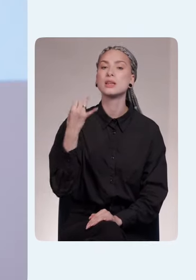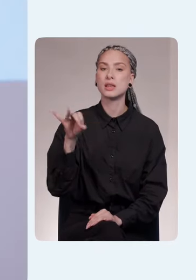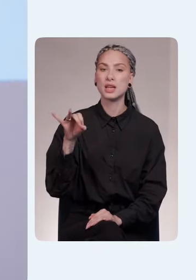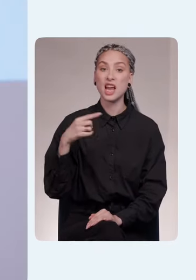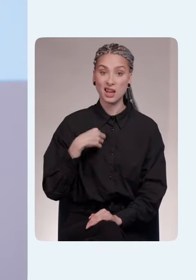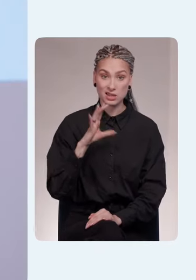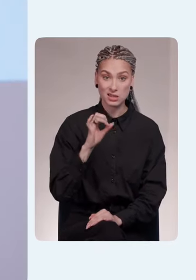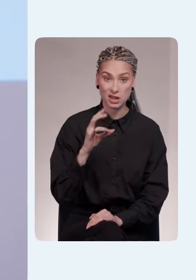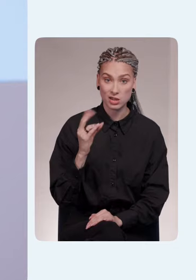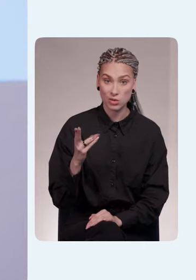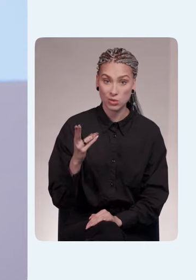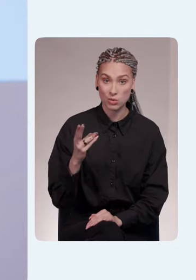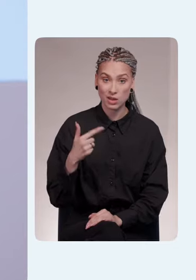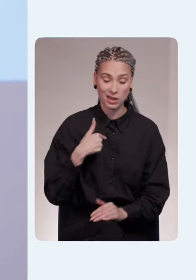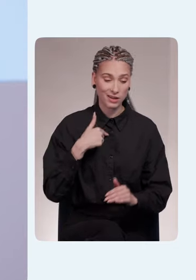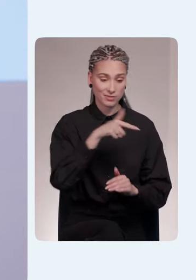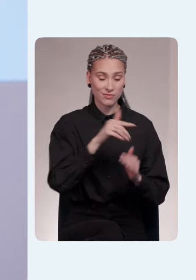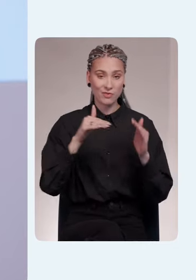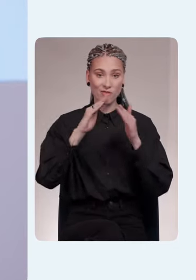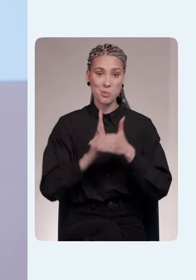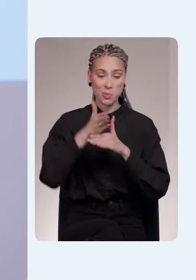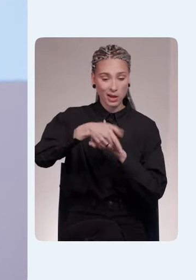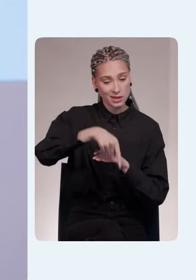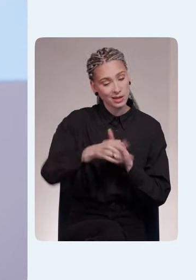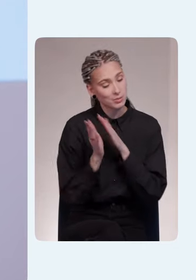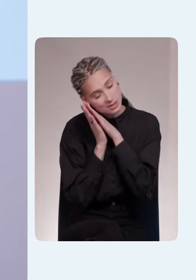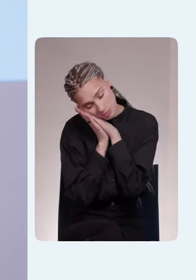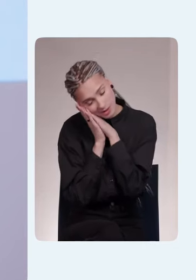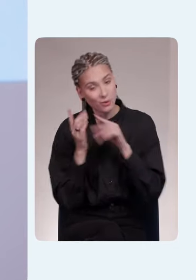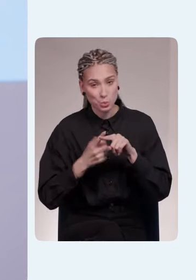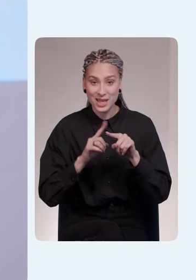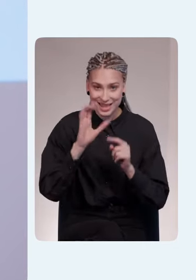Македонский. Я Санек, я как-то в подъезде спал. Вот это Санек. Понимаете?